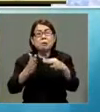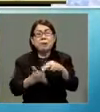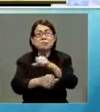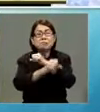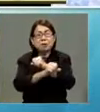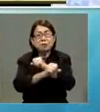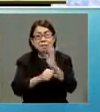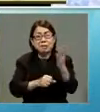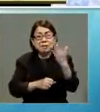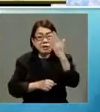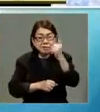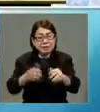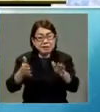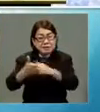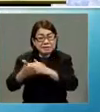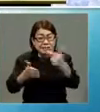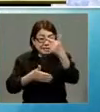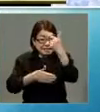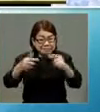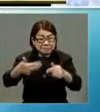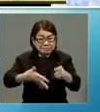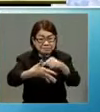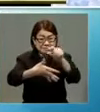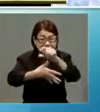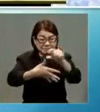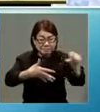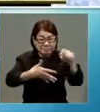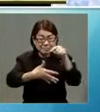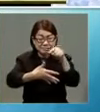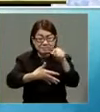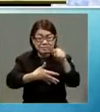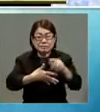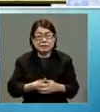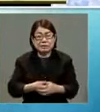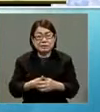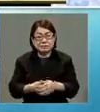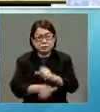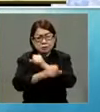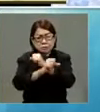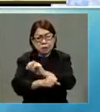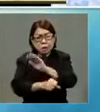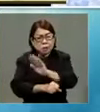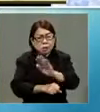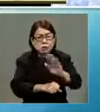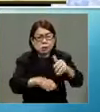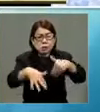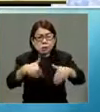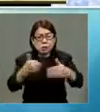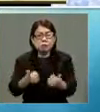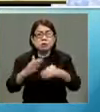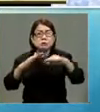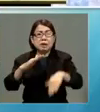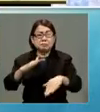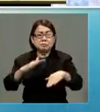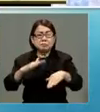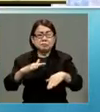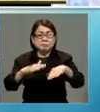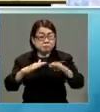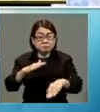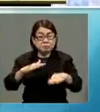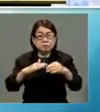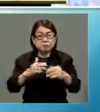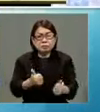ช่องสีดำข้างบนสุดนะครับพฤติกรรมการป้องกันโดยรวมเนี่ยต่ำลงเกือบทั้งสิ้นเลยนะครับอันนี้เป็น